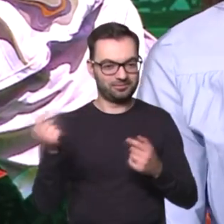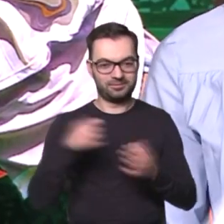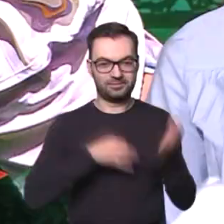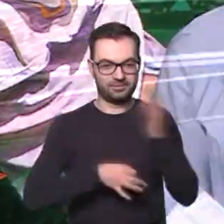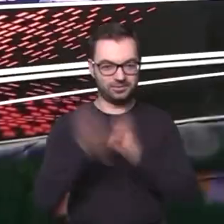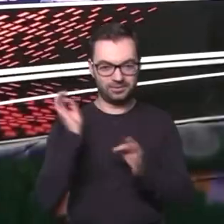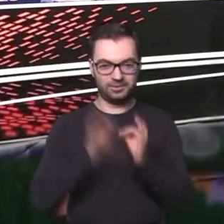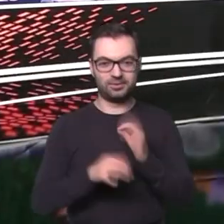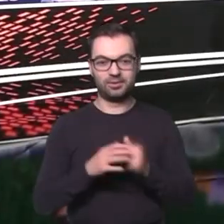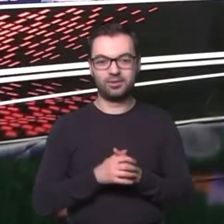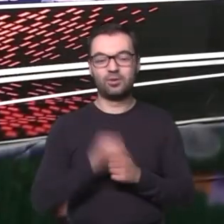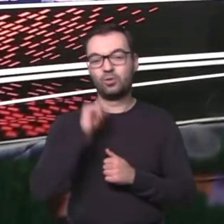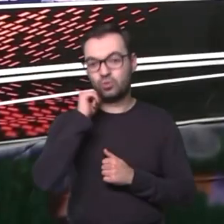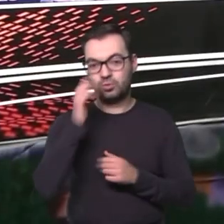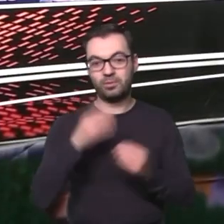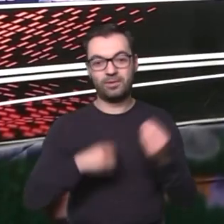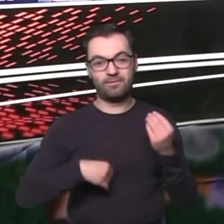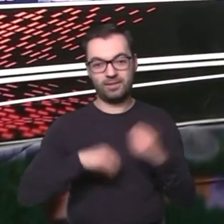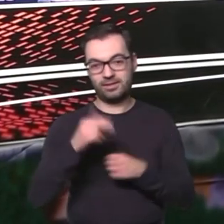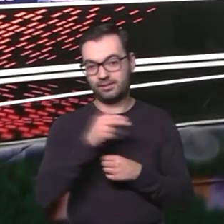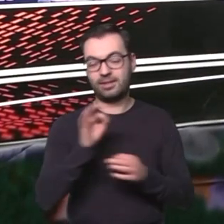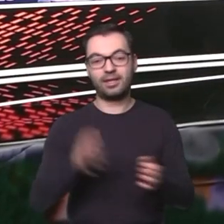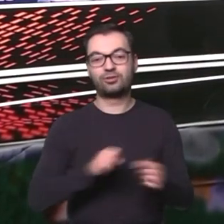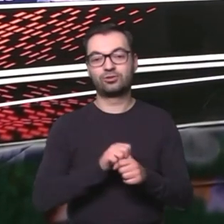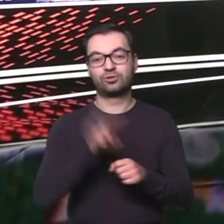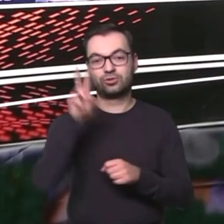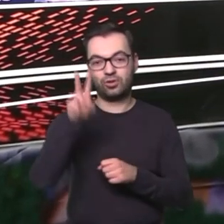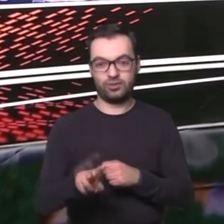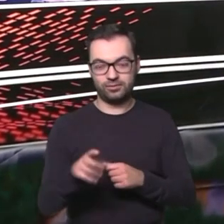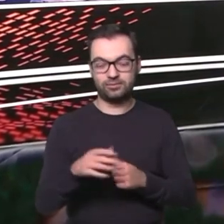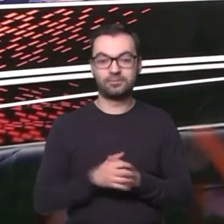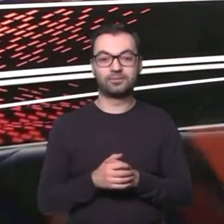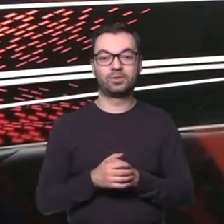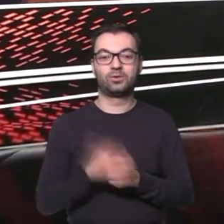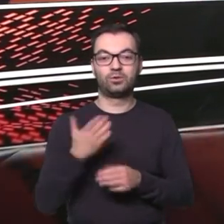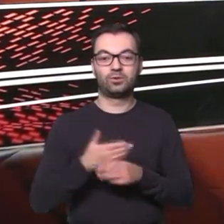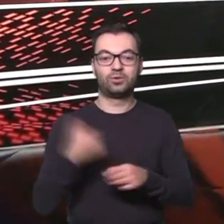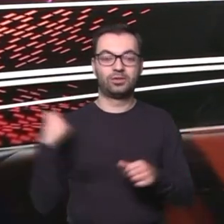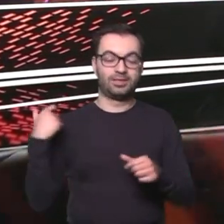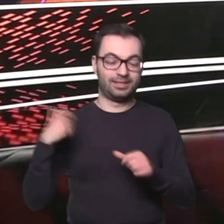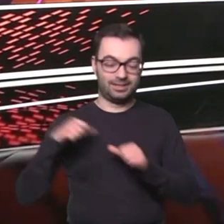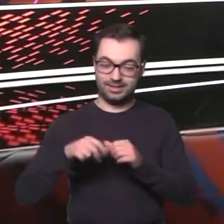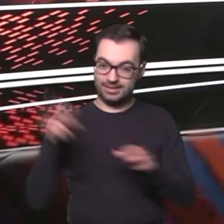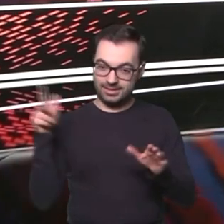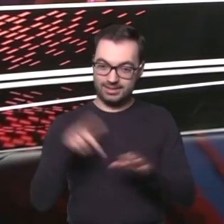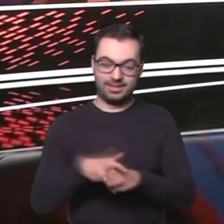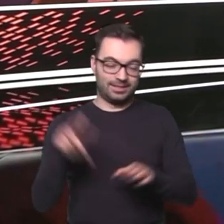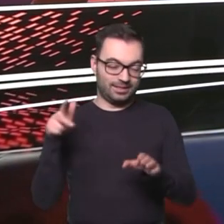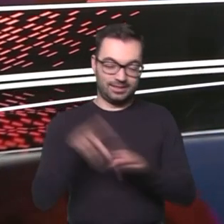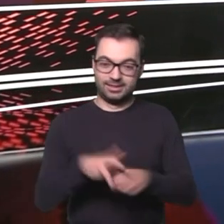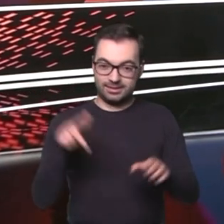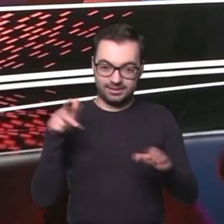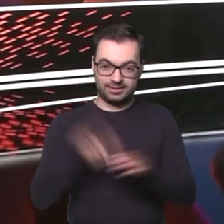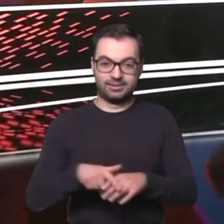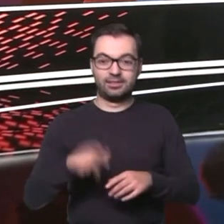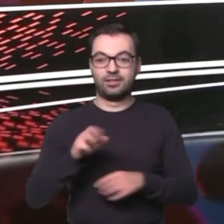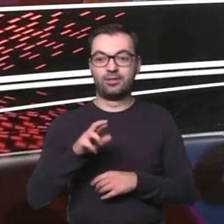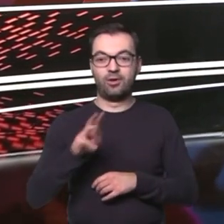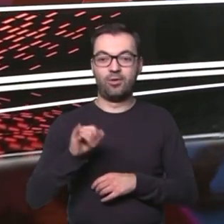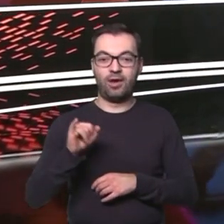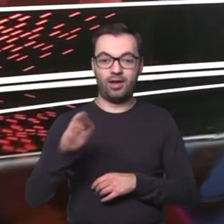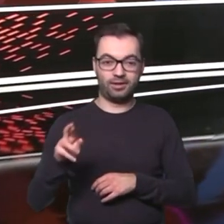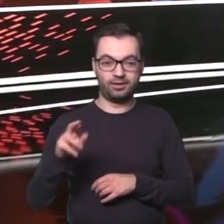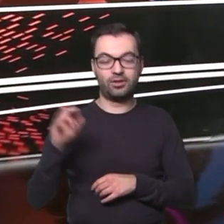Więcej tenisa na pewno jutro. Teraz skoki narciarskie. Skoczkowie od tygodnia nie mają chwili wytchnienia. Po zawodach turnieju Rower w Oslo